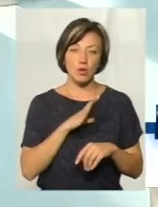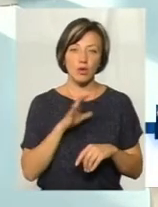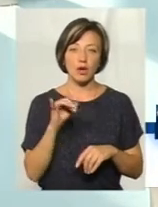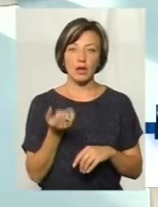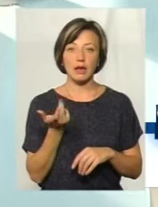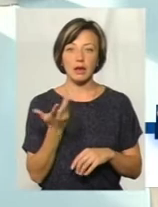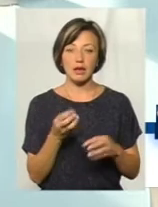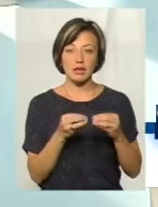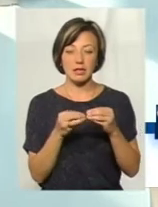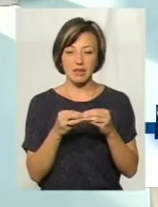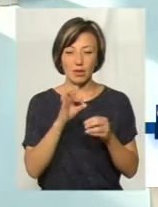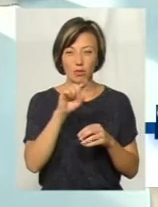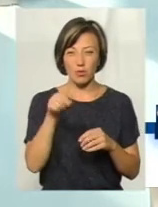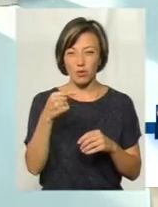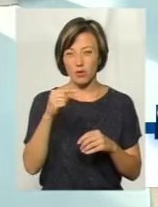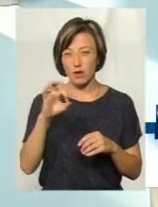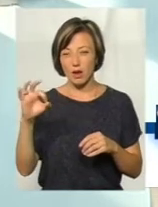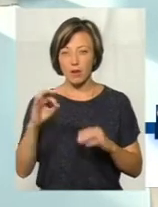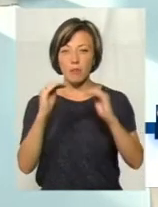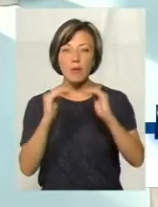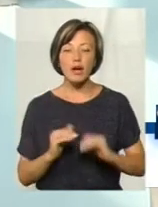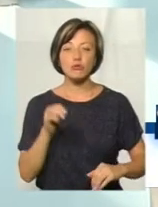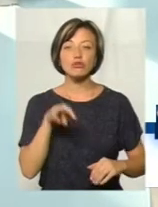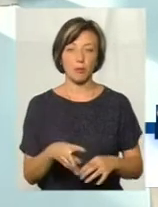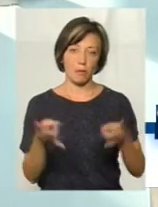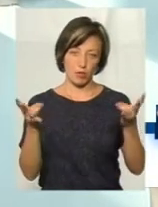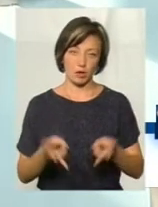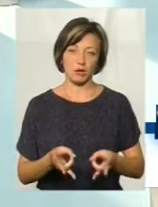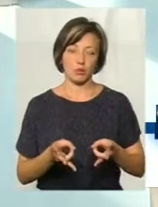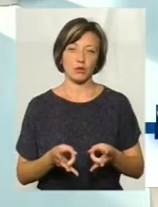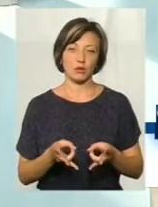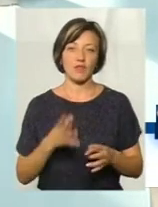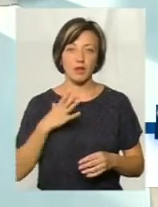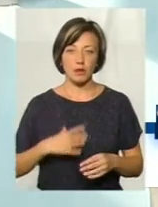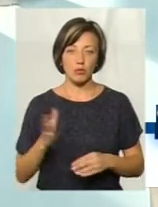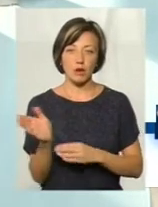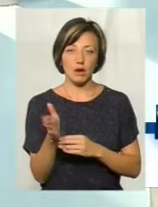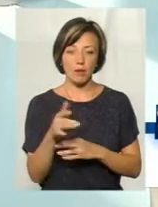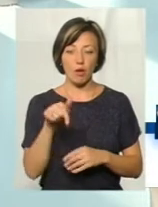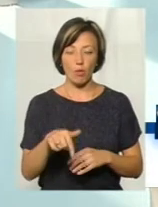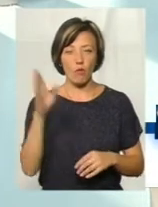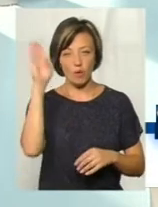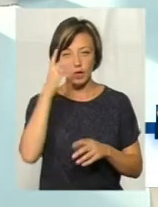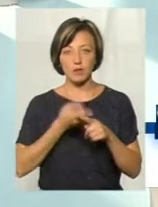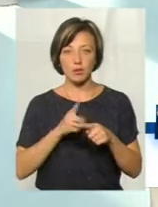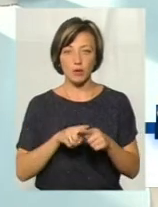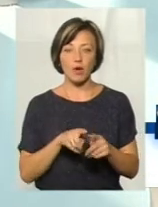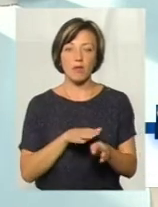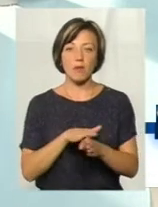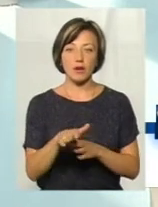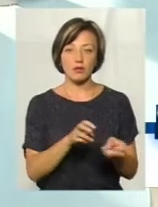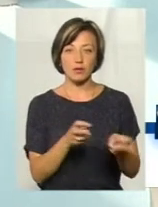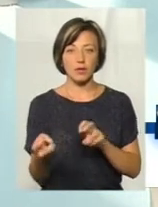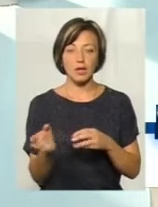кілька десятих мільграма, тобто це значно нижче того порогу, який може витримати риба у воді, тому і відбулося масове